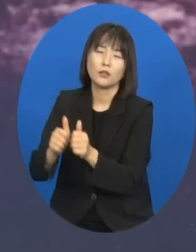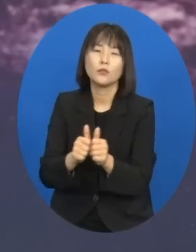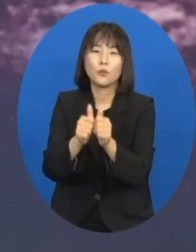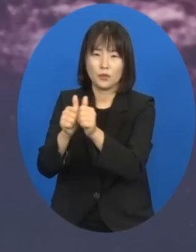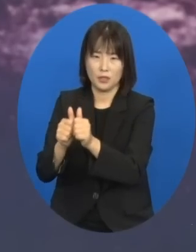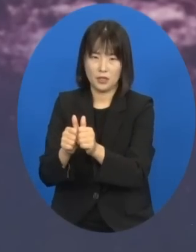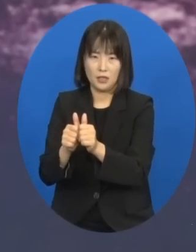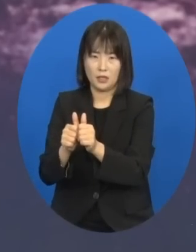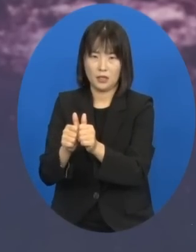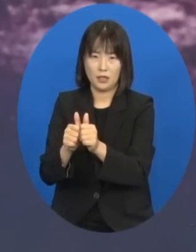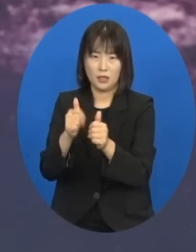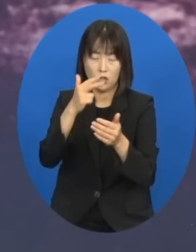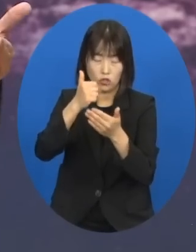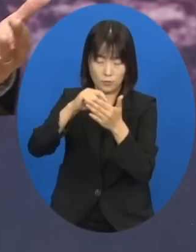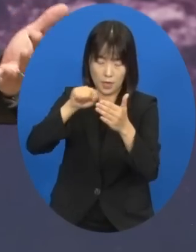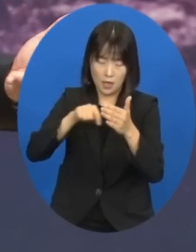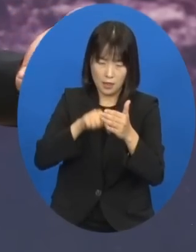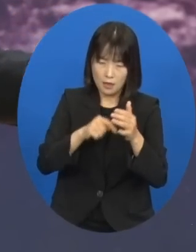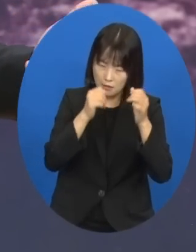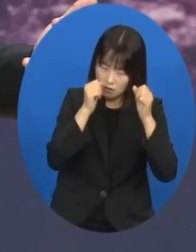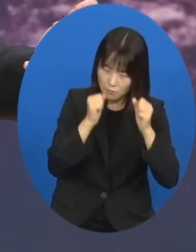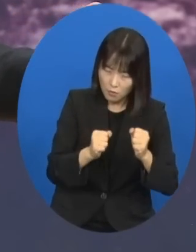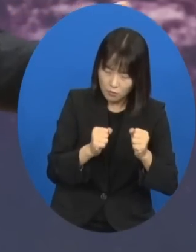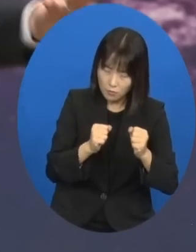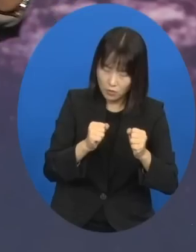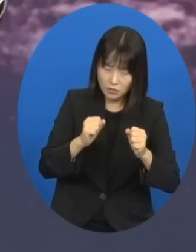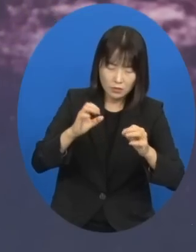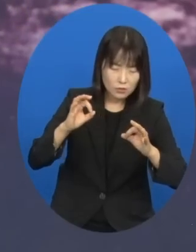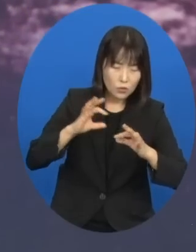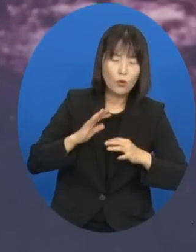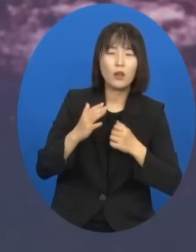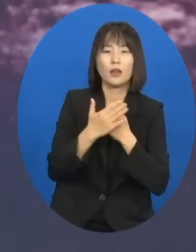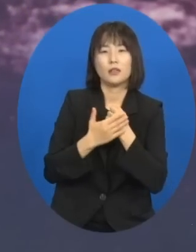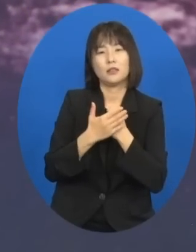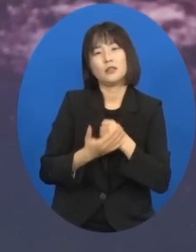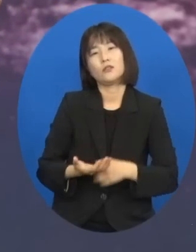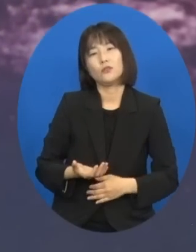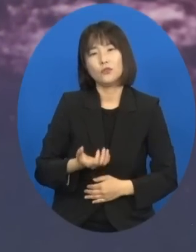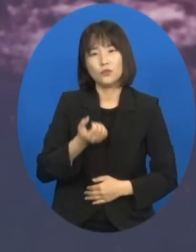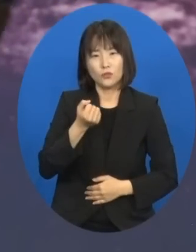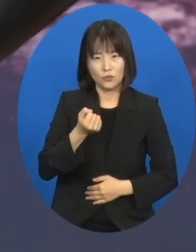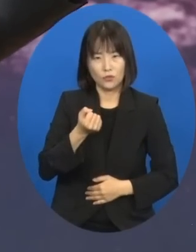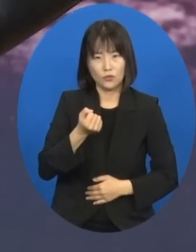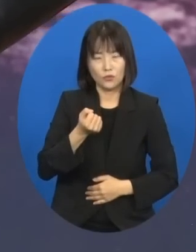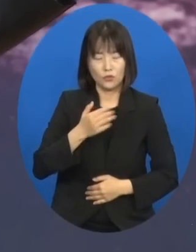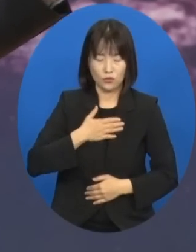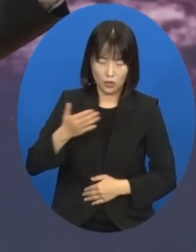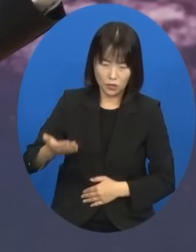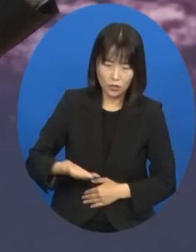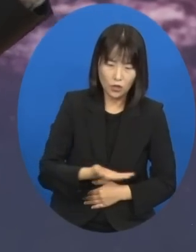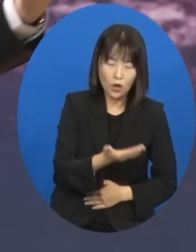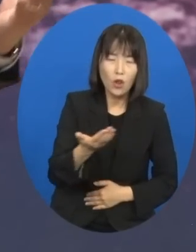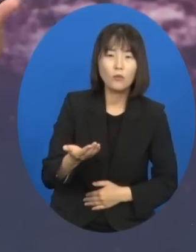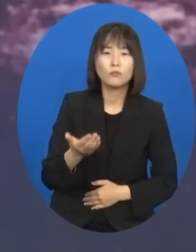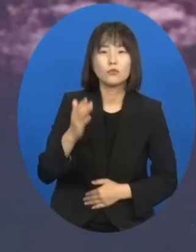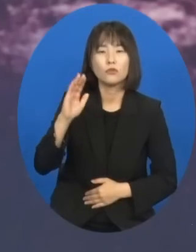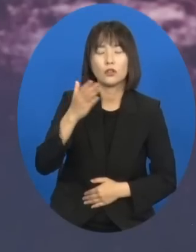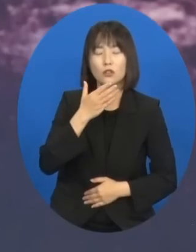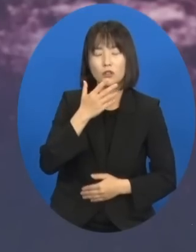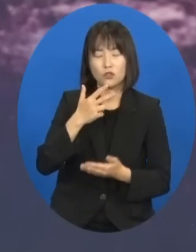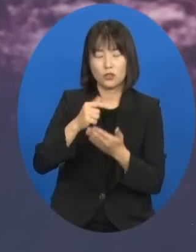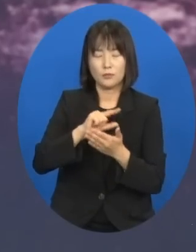안에 머물러서 이 놀라운 은혜를 누리는 저와 여러분들의 삶이 되시기를 주님의